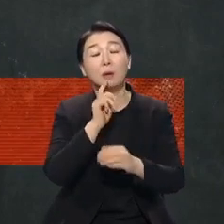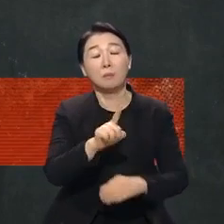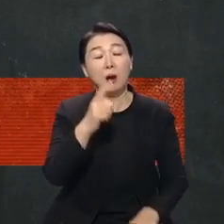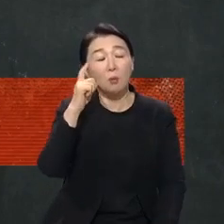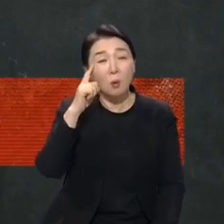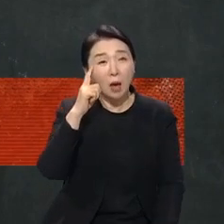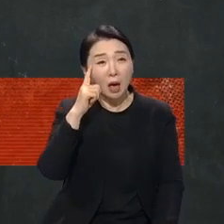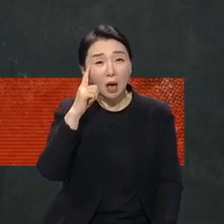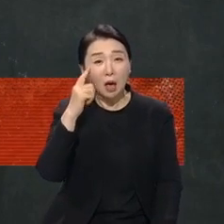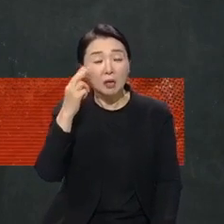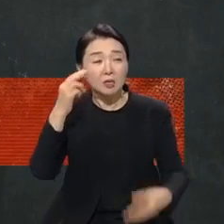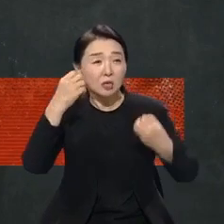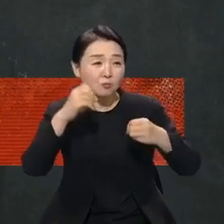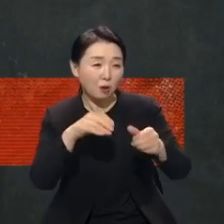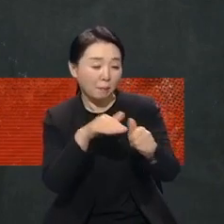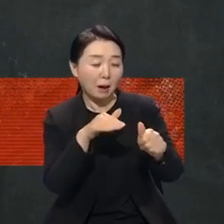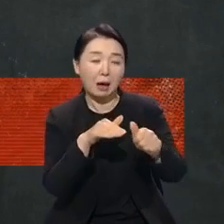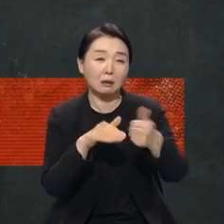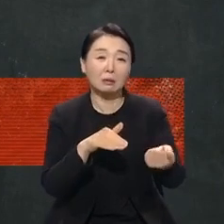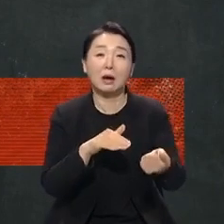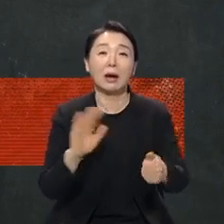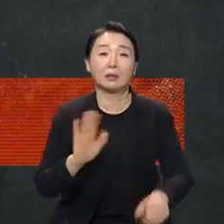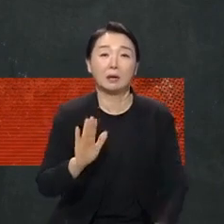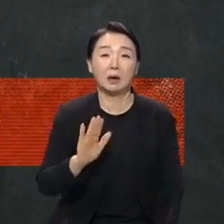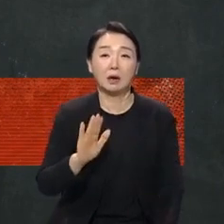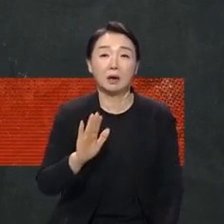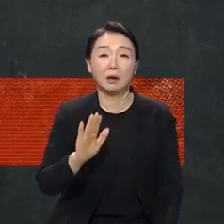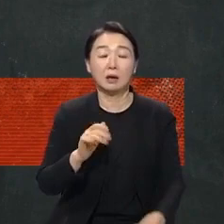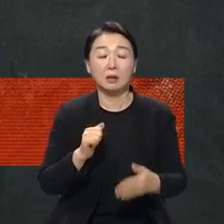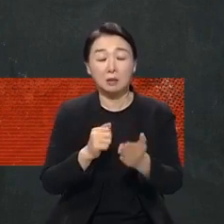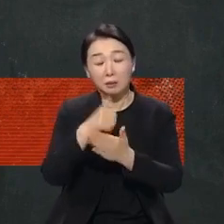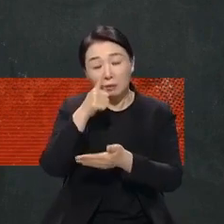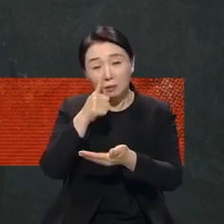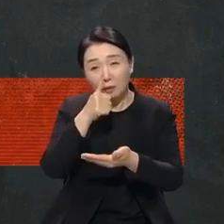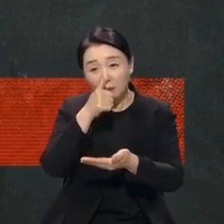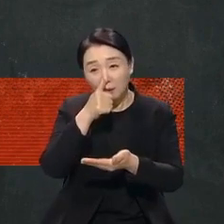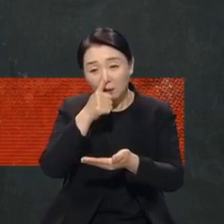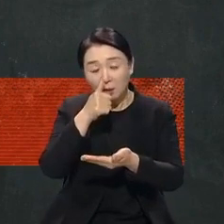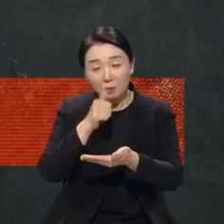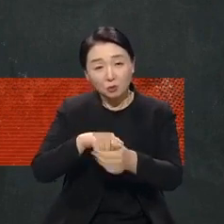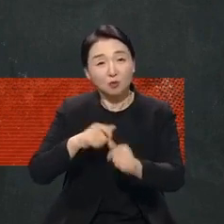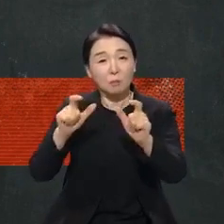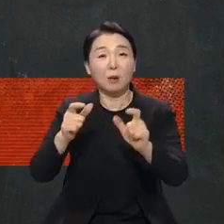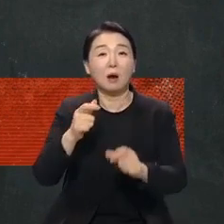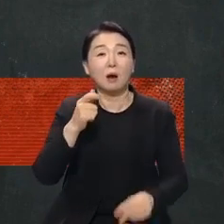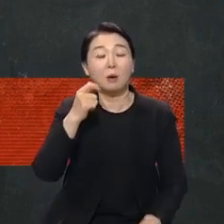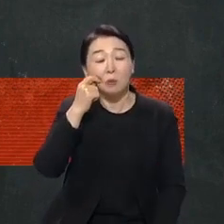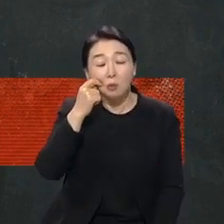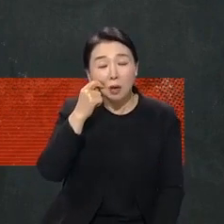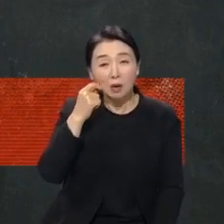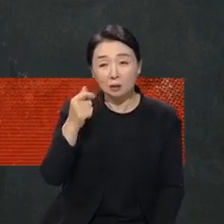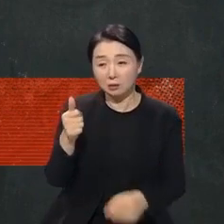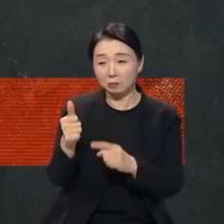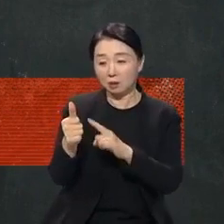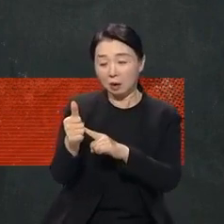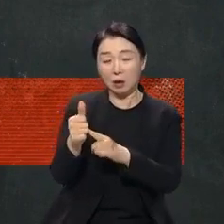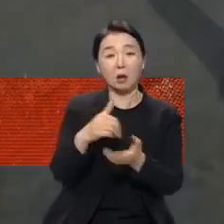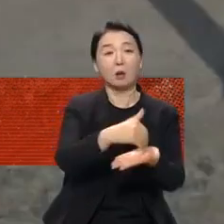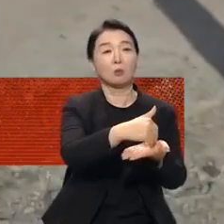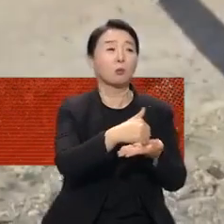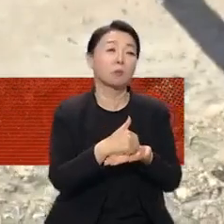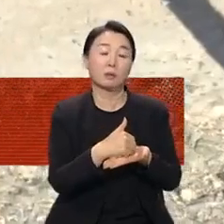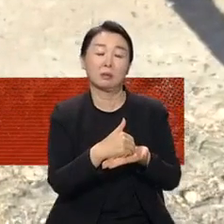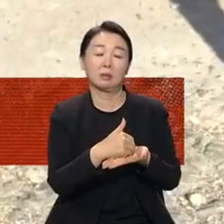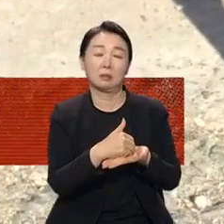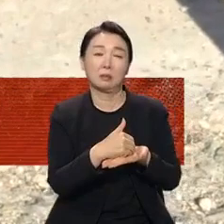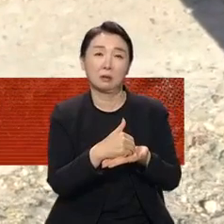때문에 처벌할 수 없다라고 했다는데 그런데 또 재보자 입장에서는 민사까지 가는게 부담스러워서 너무 억울하고 고민인 그런 상황이라고